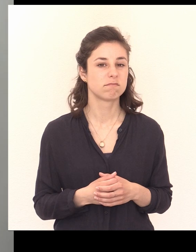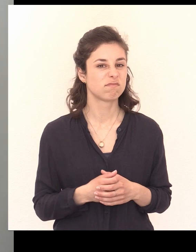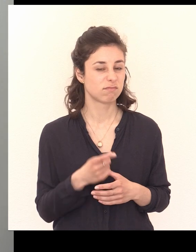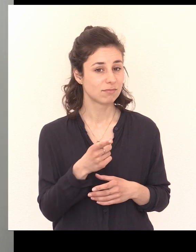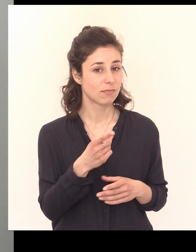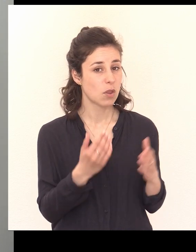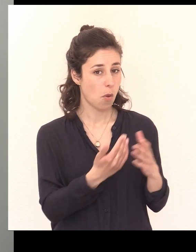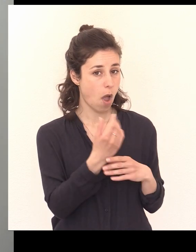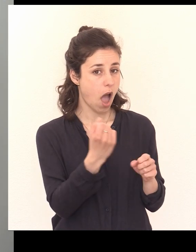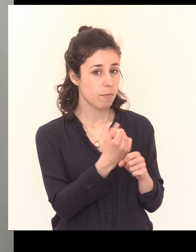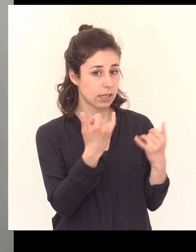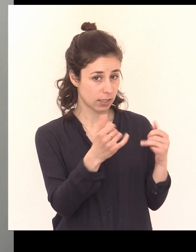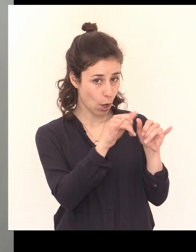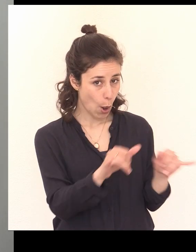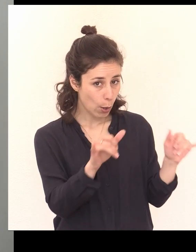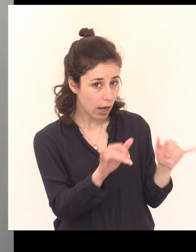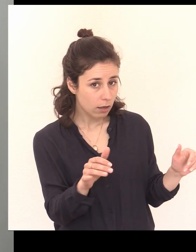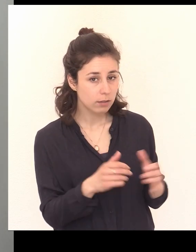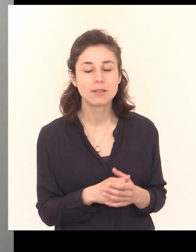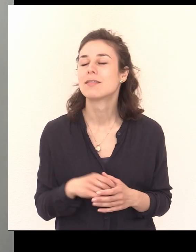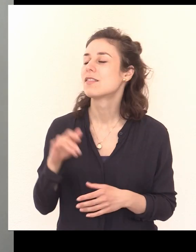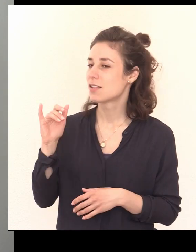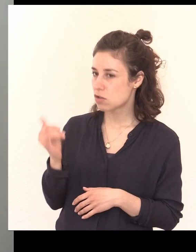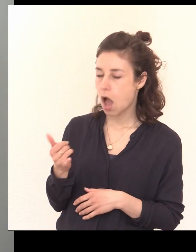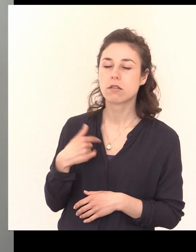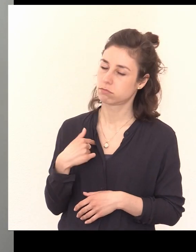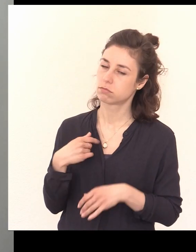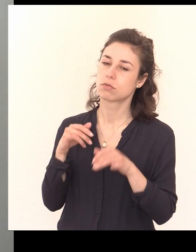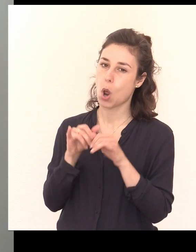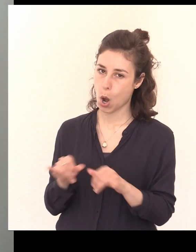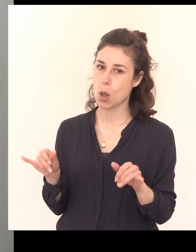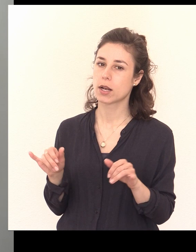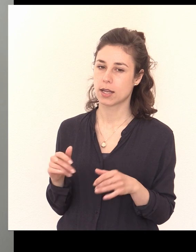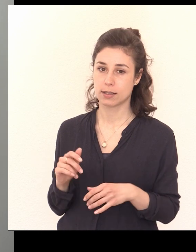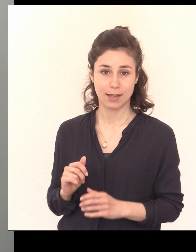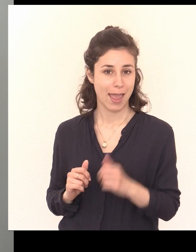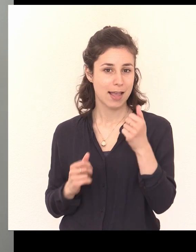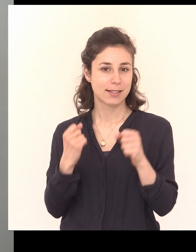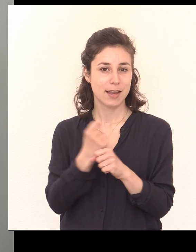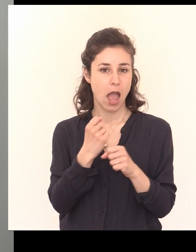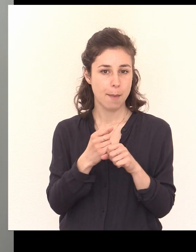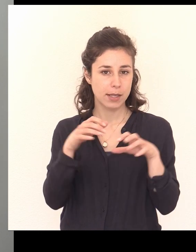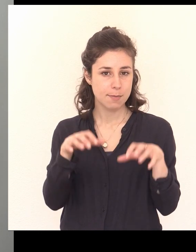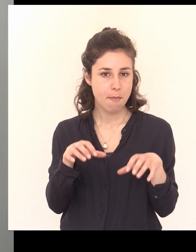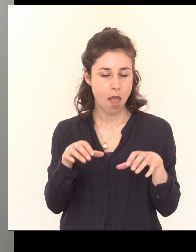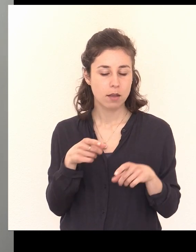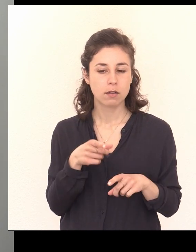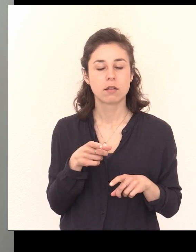Auf jeden Fall bin ich glücklicher, weil Erster Arbeitsmarkt ist